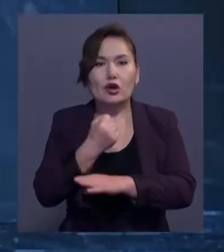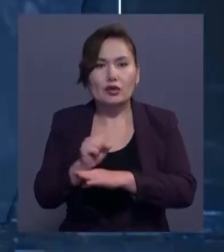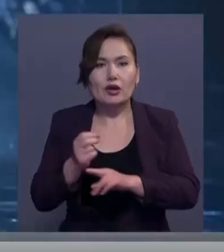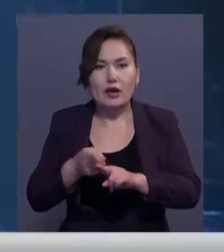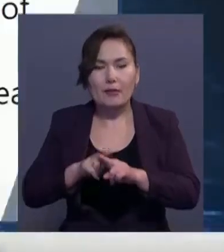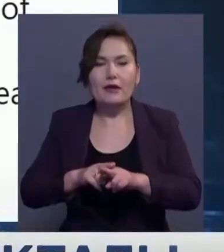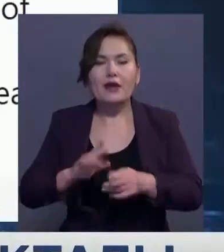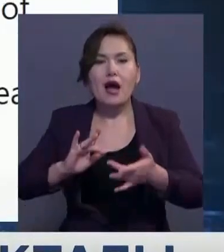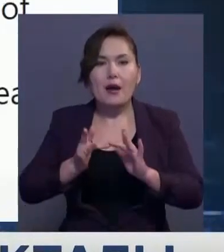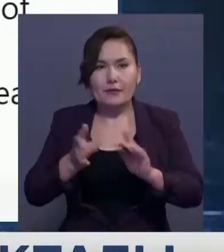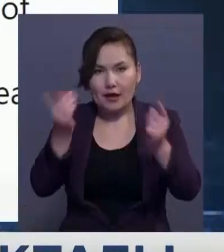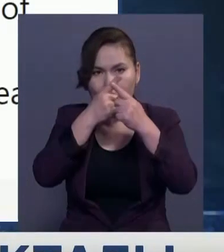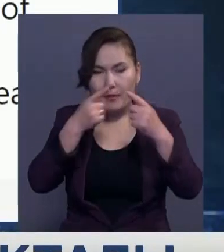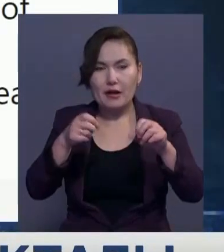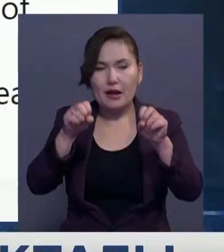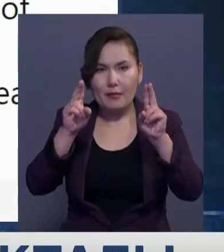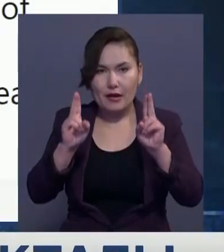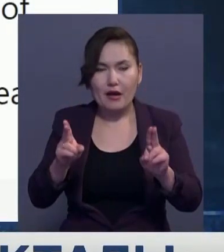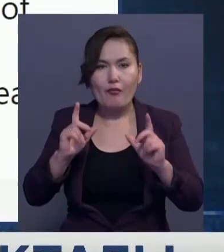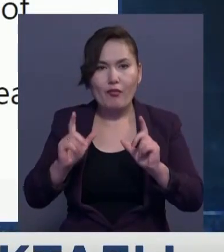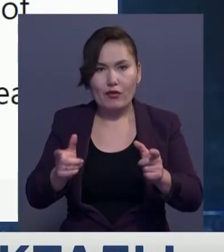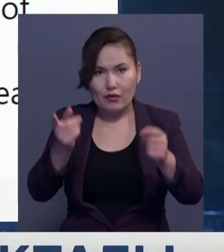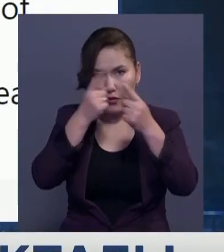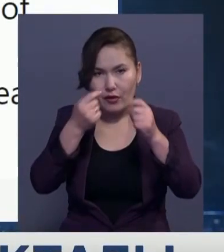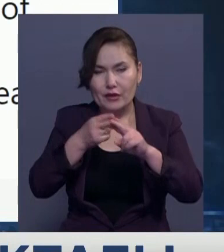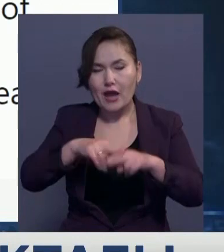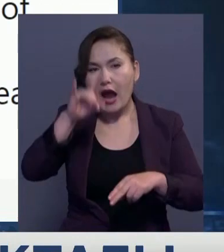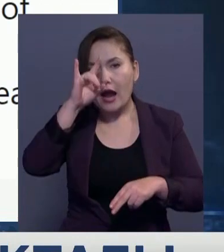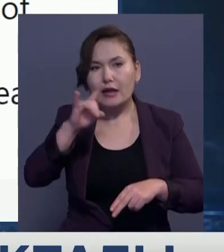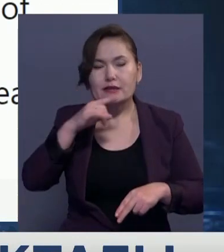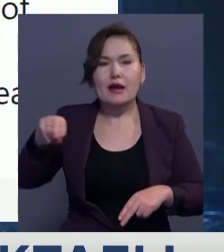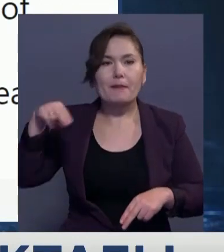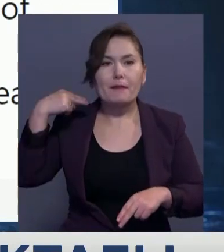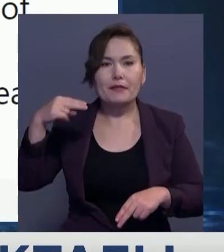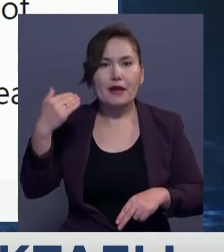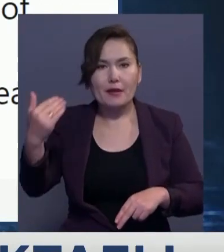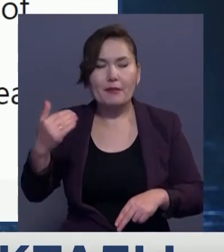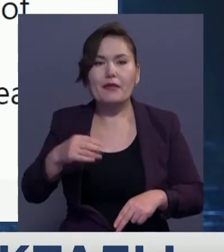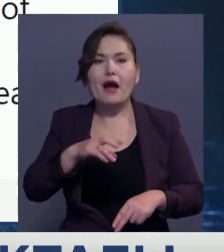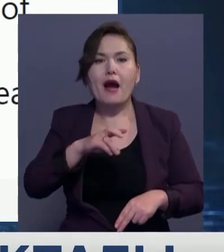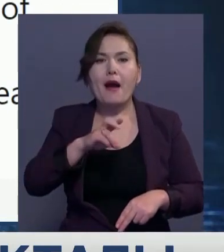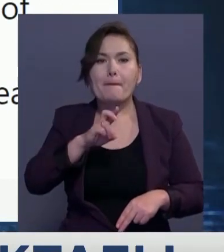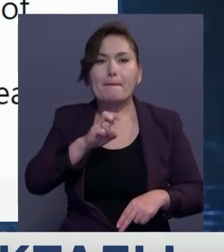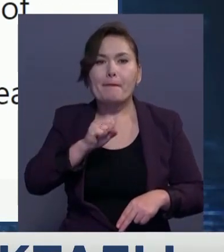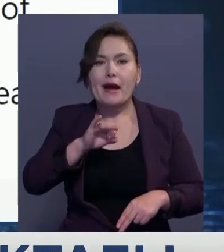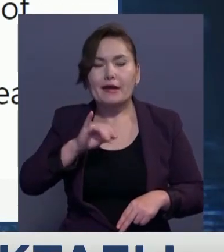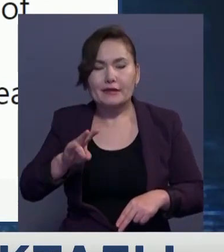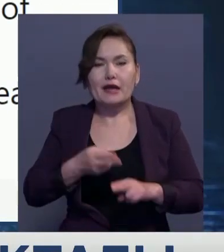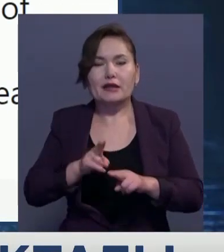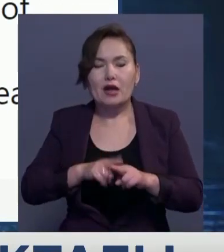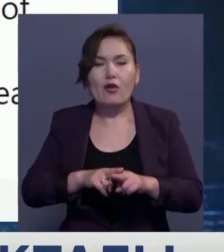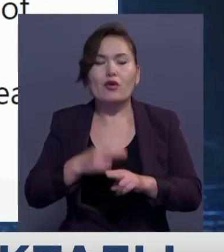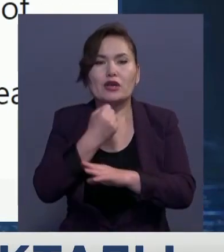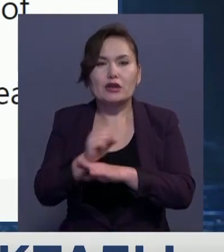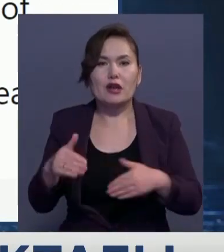Ол өзінің Твиттердегі парақшасына арнайы хабарлама қалдырған. Қазақстан президенті Джо Байденге жылы лебізін жеткізіп, алдағы